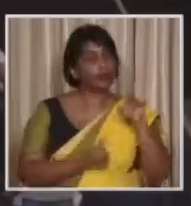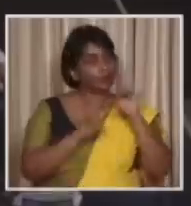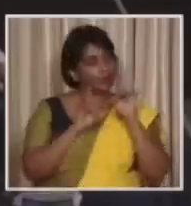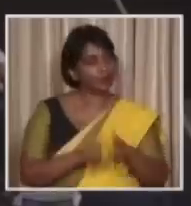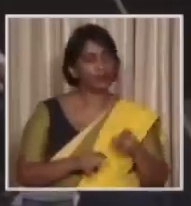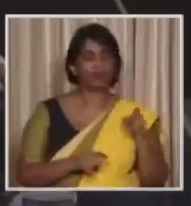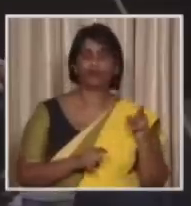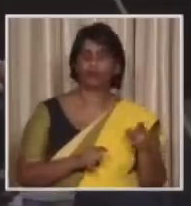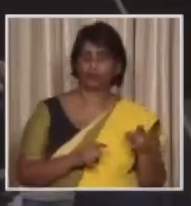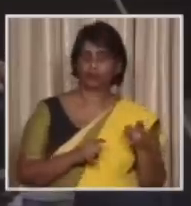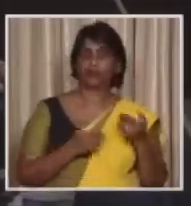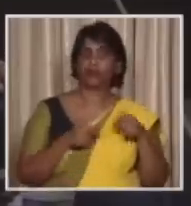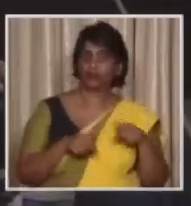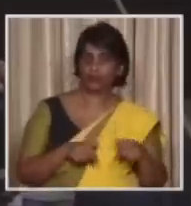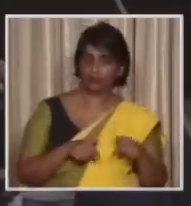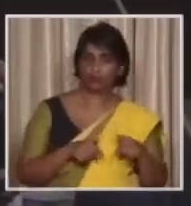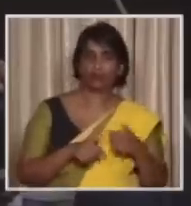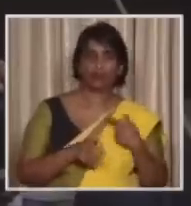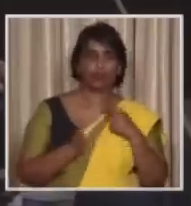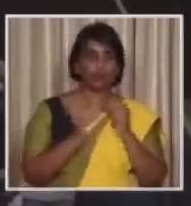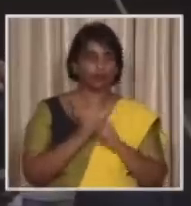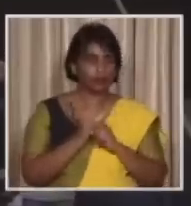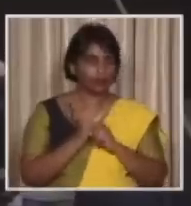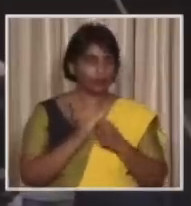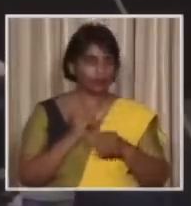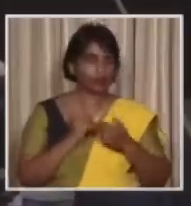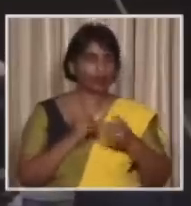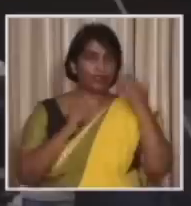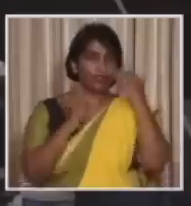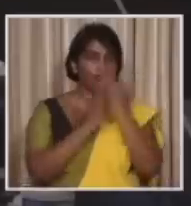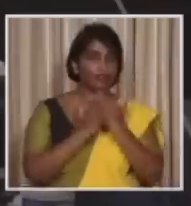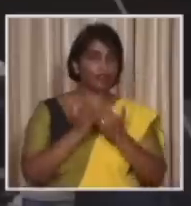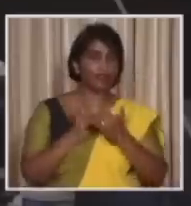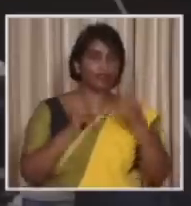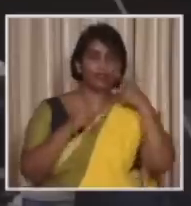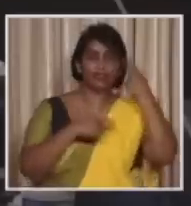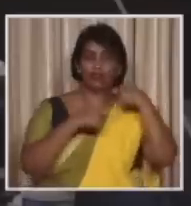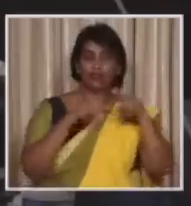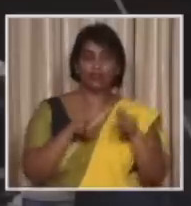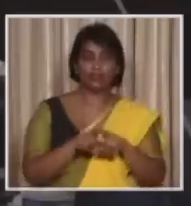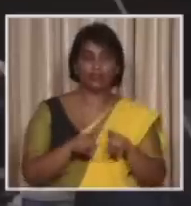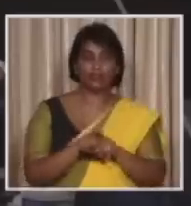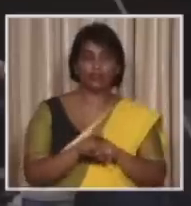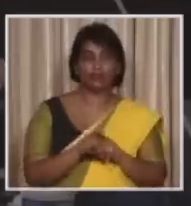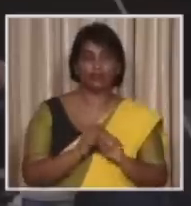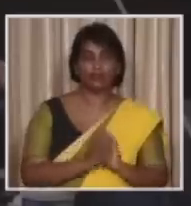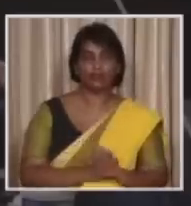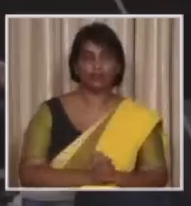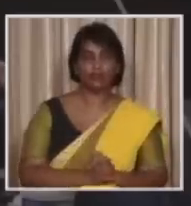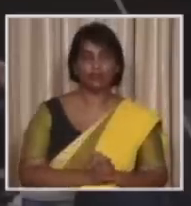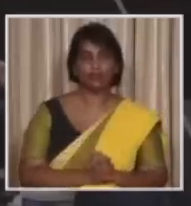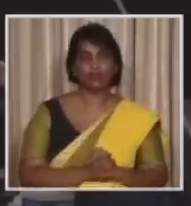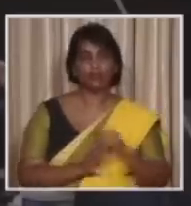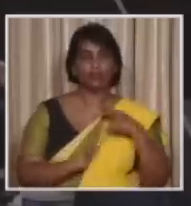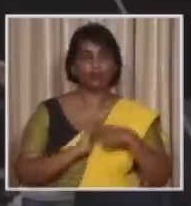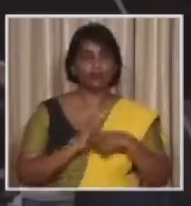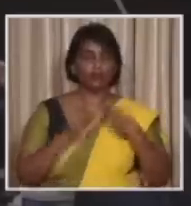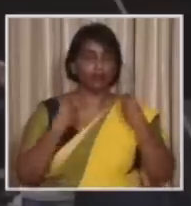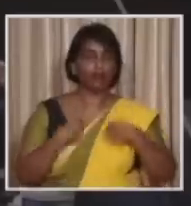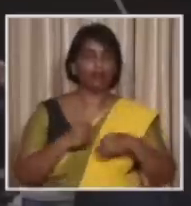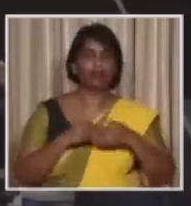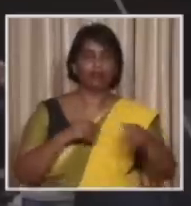වගේ අදත් මේ ණය මුදල එනකොට ආඩම්බරෙන් උජාරුවෙන් කතා කරනවා. ඇත්තටම රට බංකොලොත්